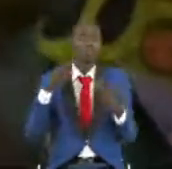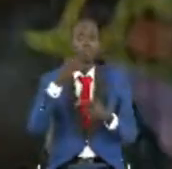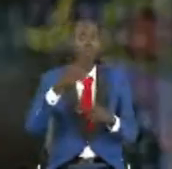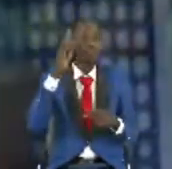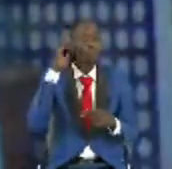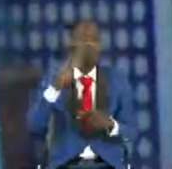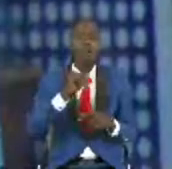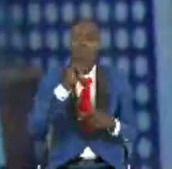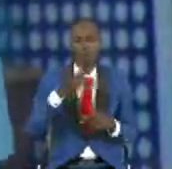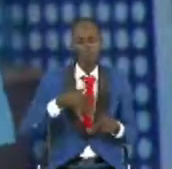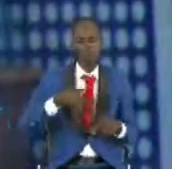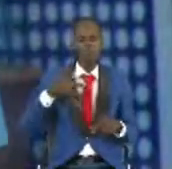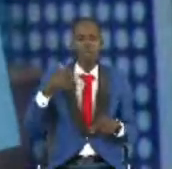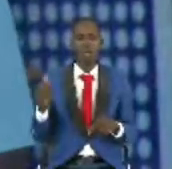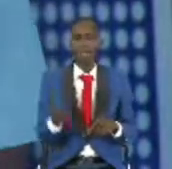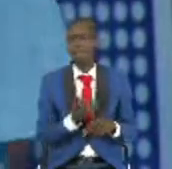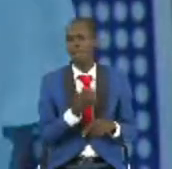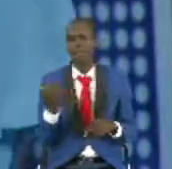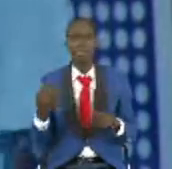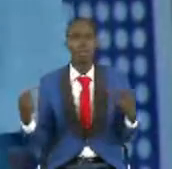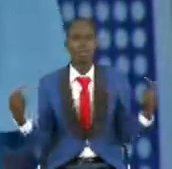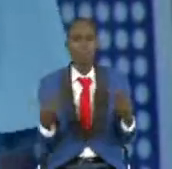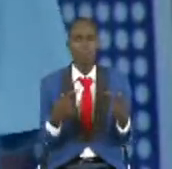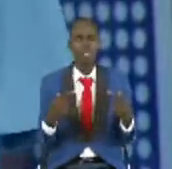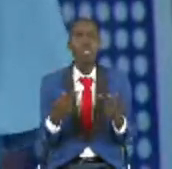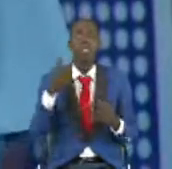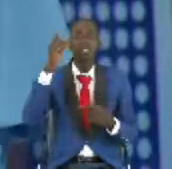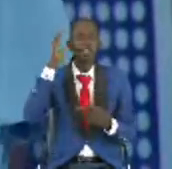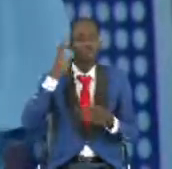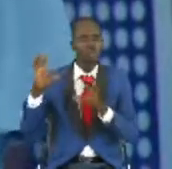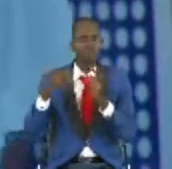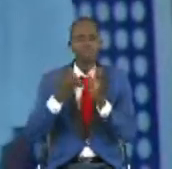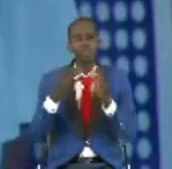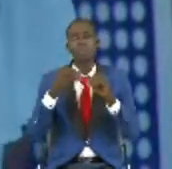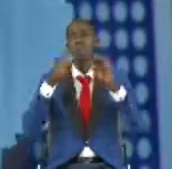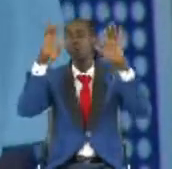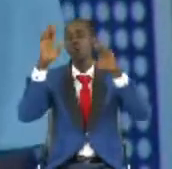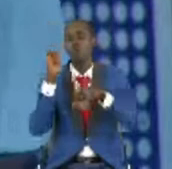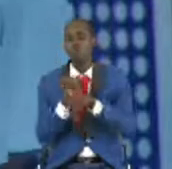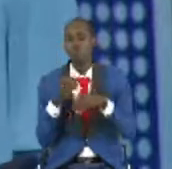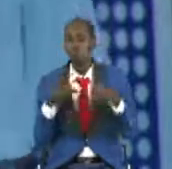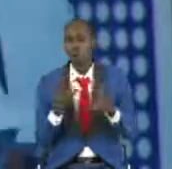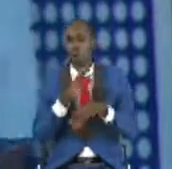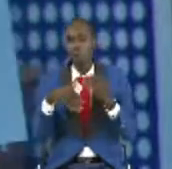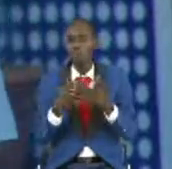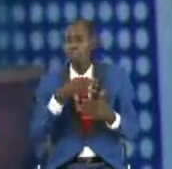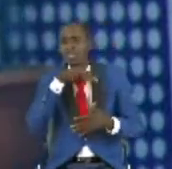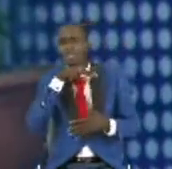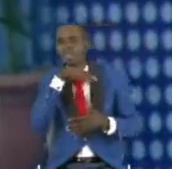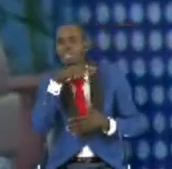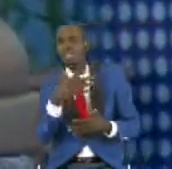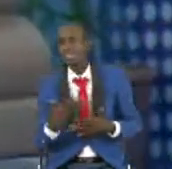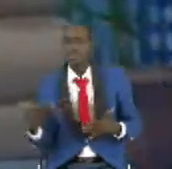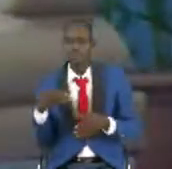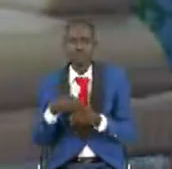Tu ne sentiras plus de douleur. Il le fera de façon miraculeuse. Et toutes les souillures